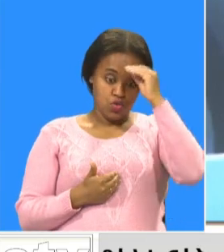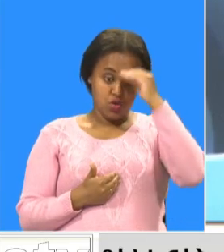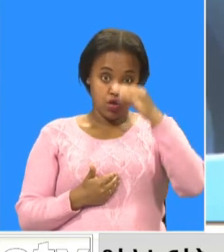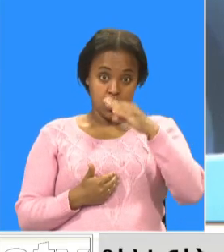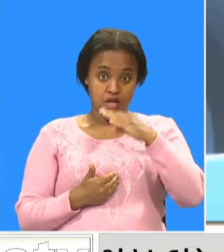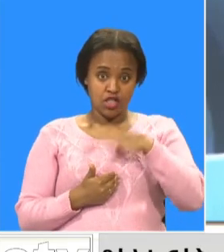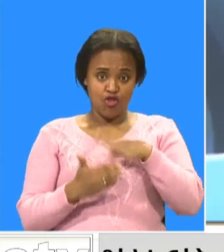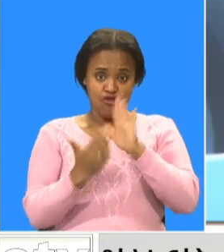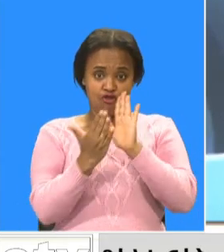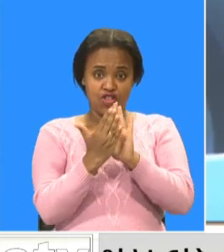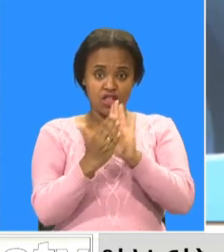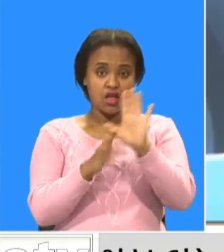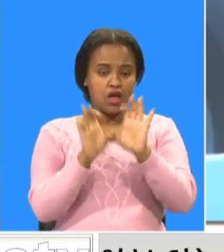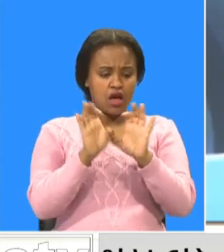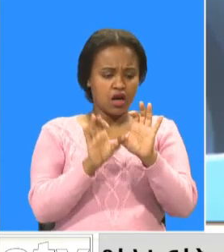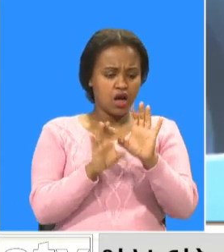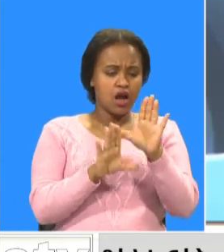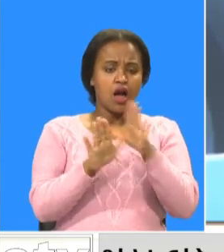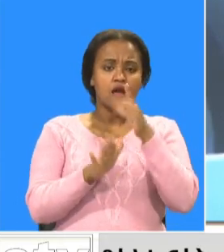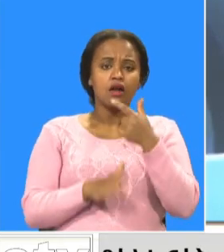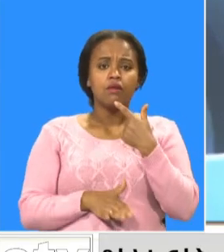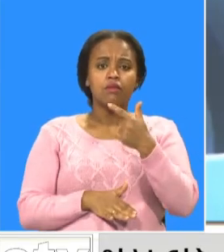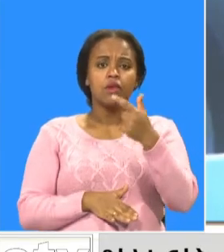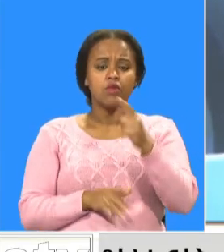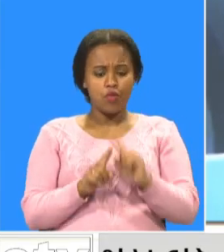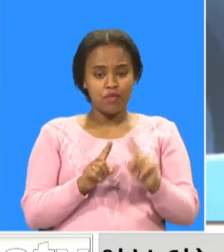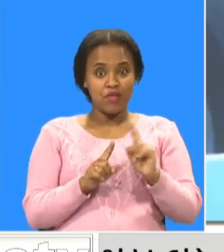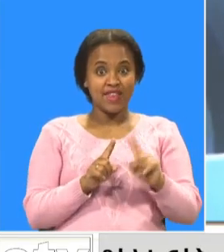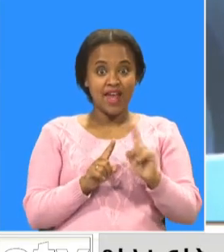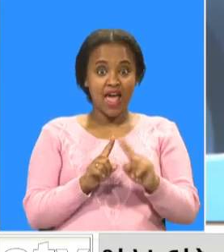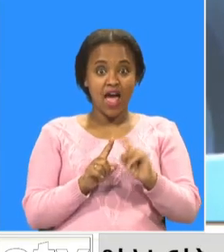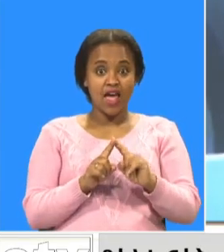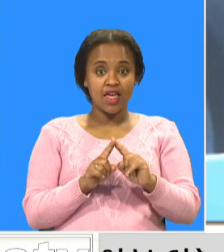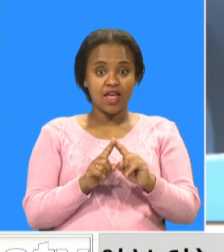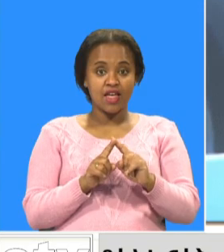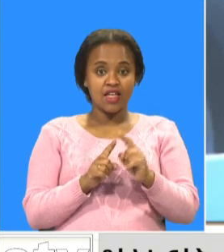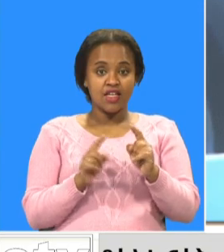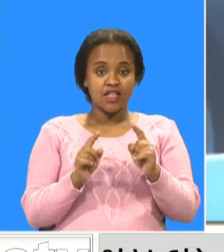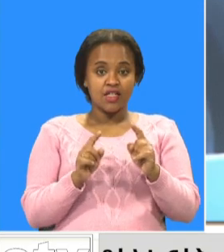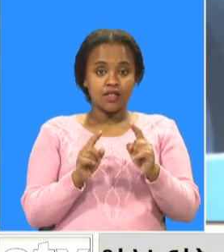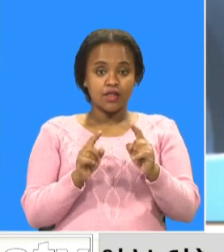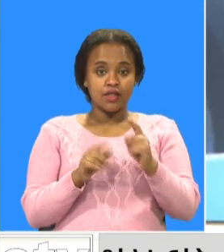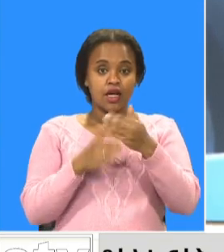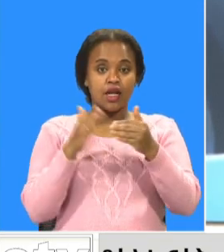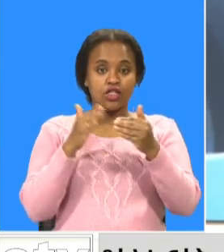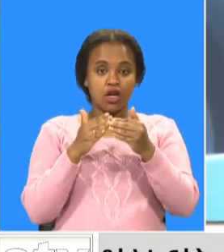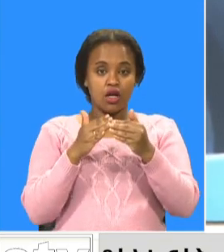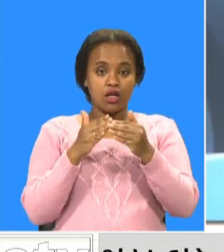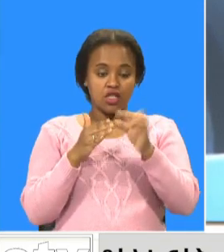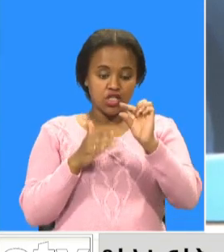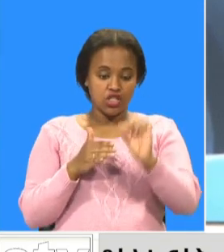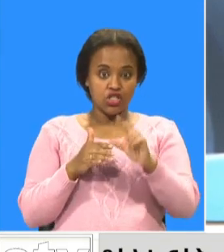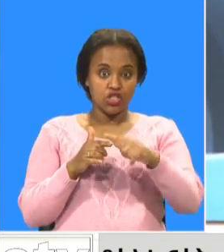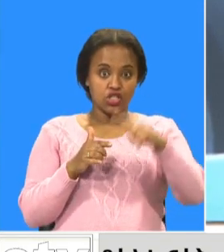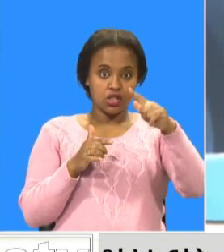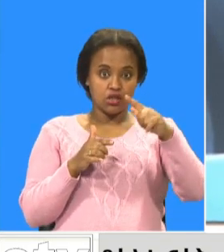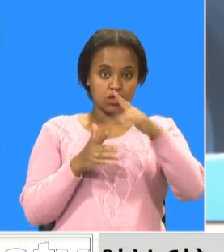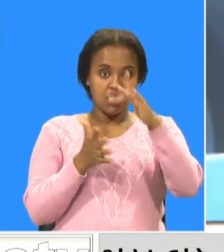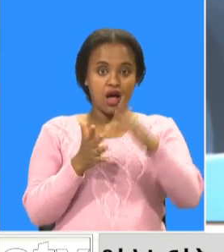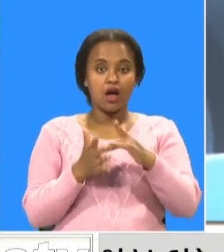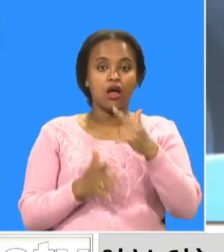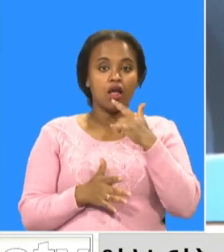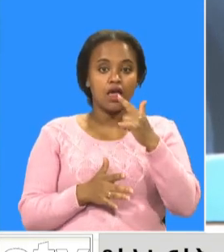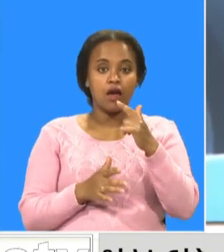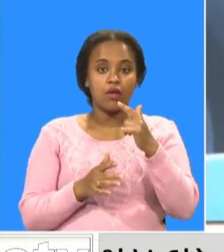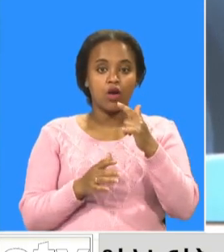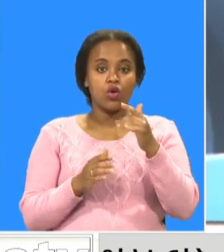ለሰው ፊት ያረጋል አያረግም የሚለው በተለያየ ሳይዝ የሚሰራ ስሞል ሳይዝ ሚዲየም ሳይዝ ላርጅ ሳይዝ ይልቷል። ከነ ሳይዙ ምን ያህል